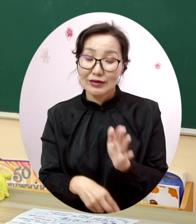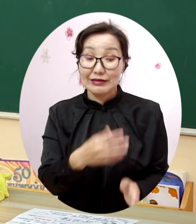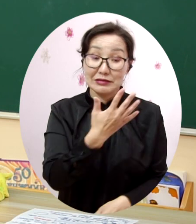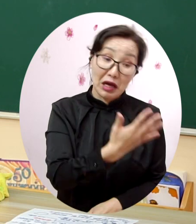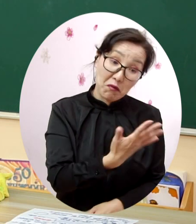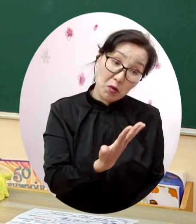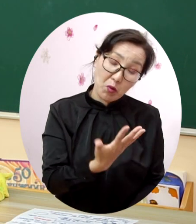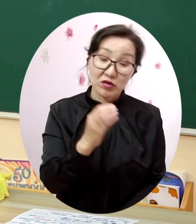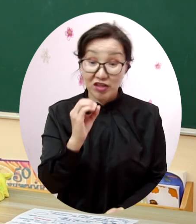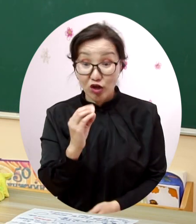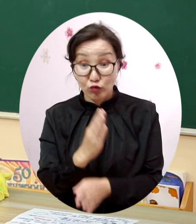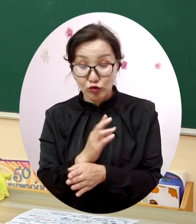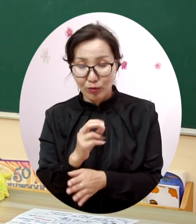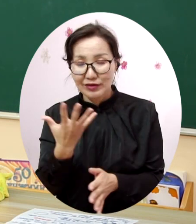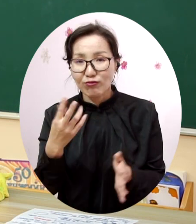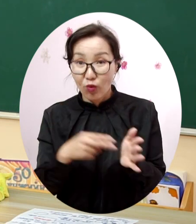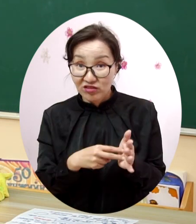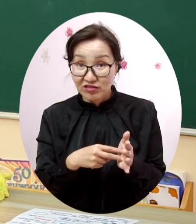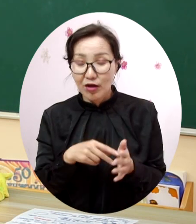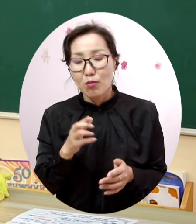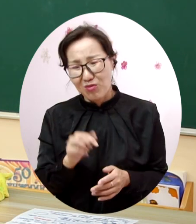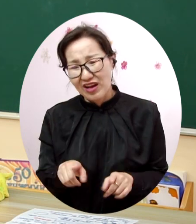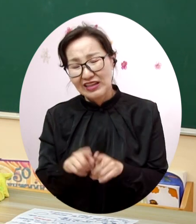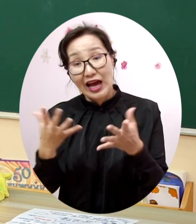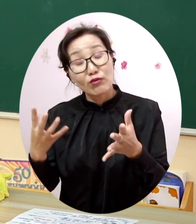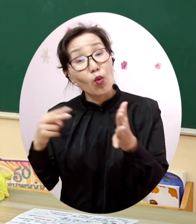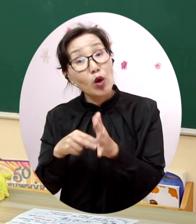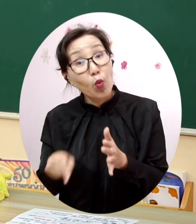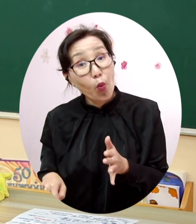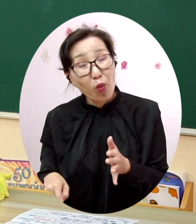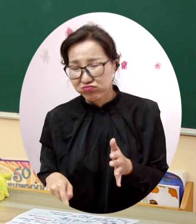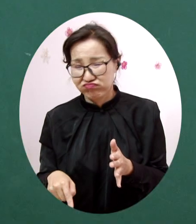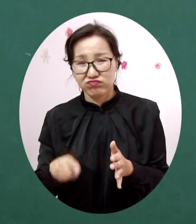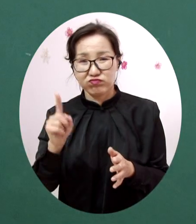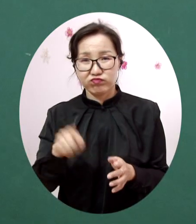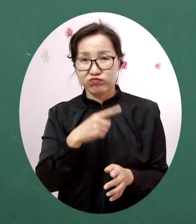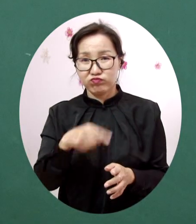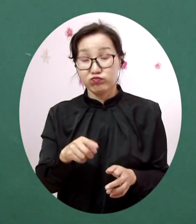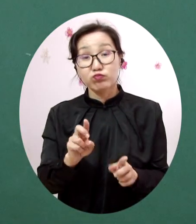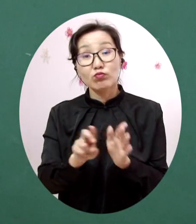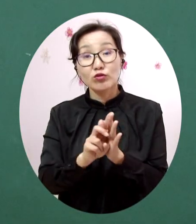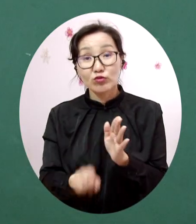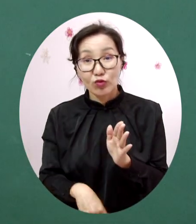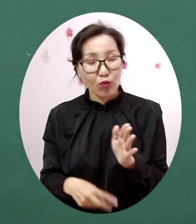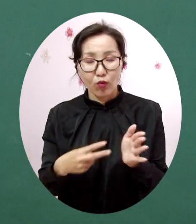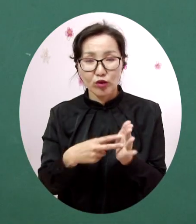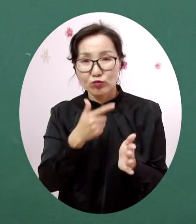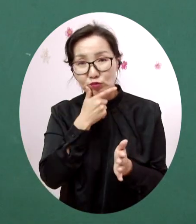тэгээр төгссөн байж тавд хуваагд. Тэгвэл 10-т хуваагдах уу? 10-т мөн хуваагдахгүй байх. За бичээрэй.